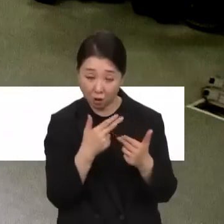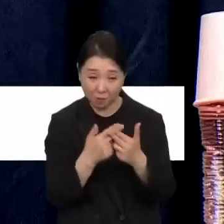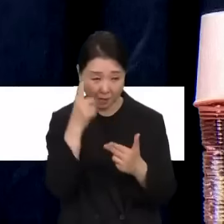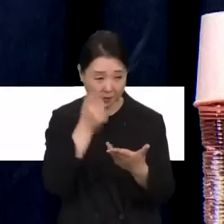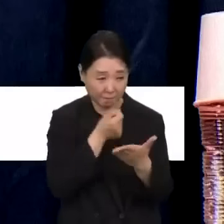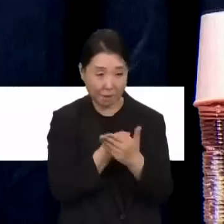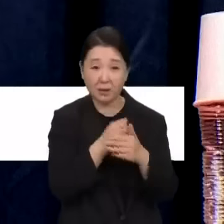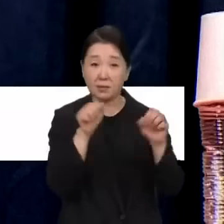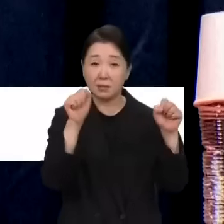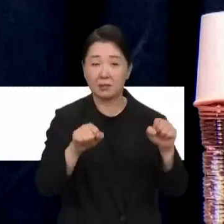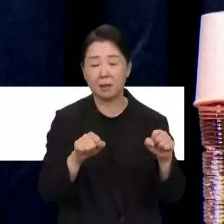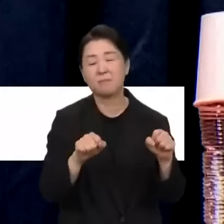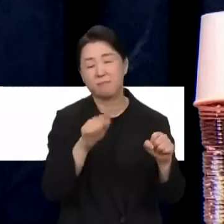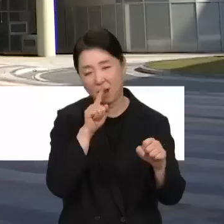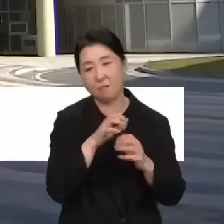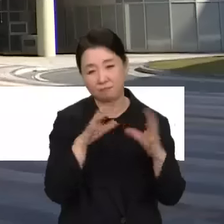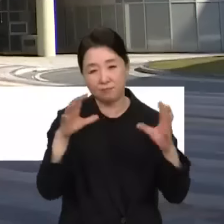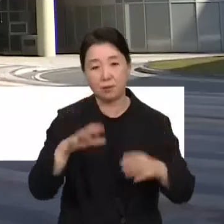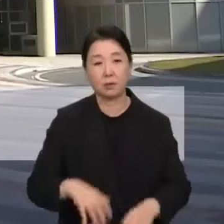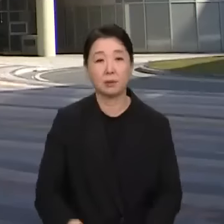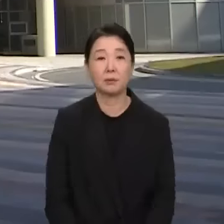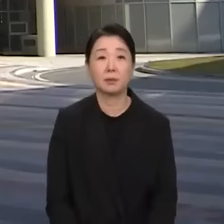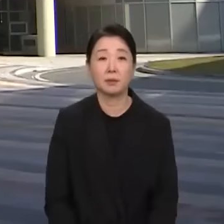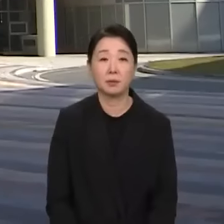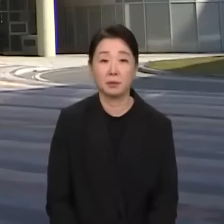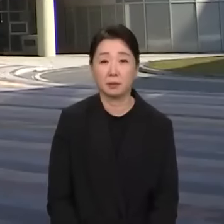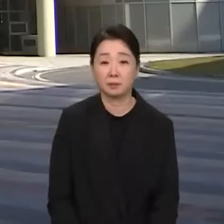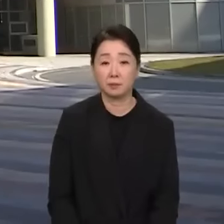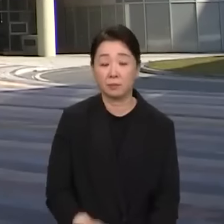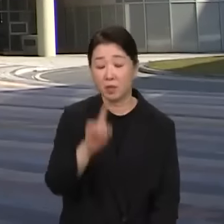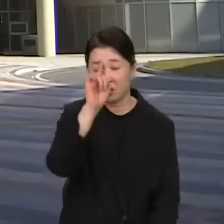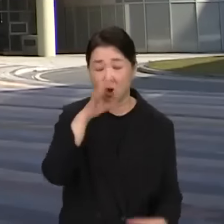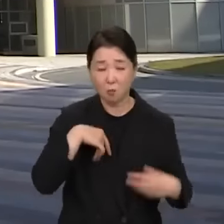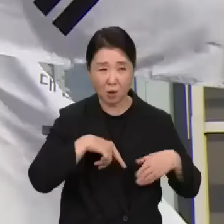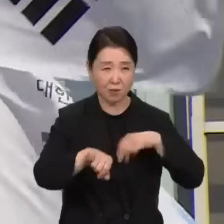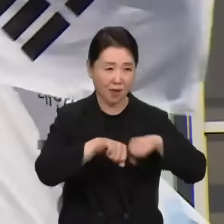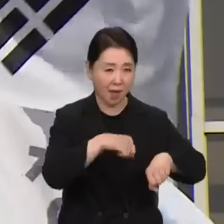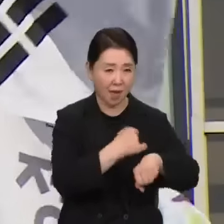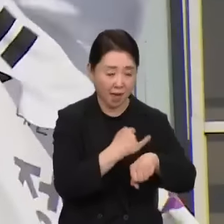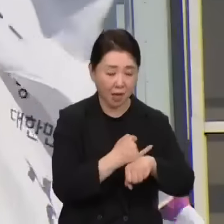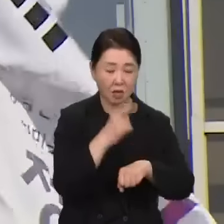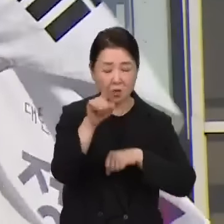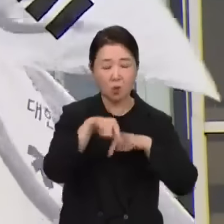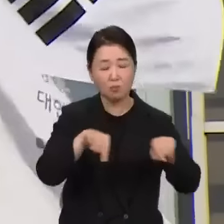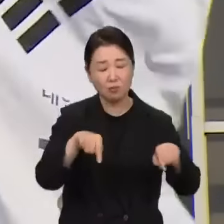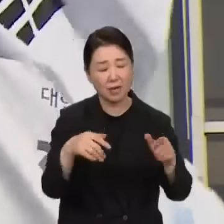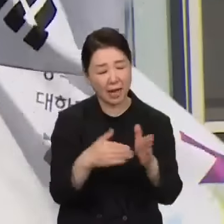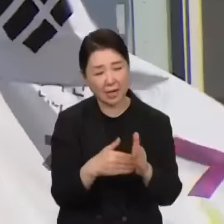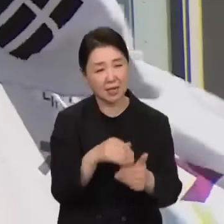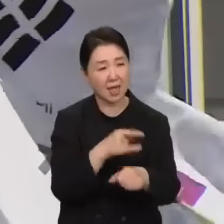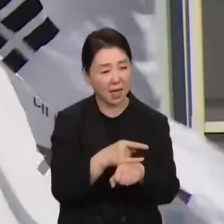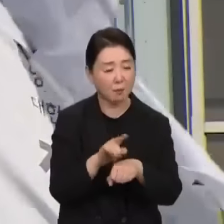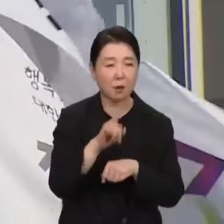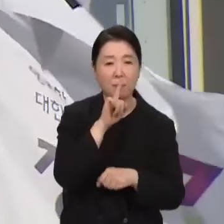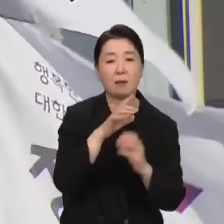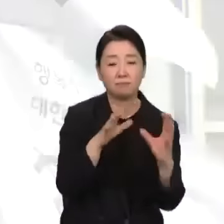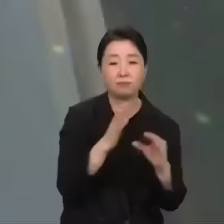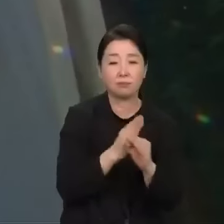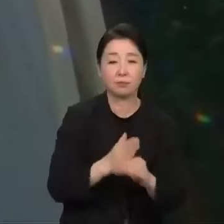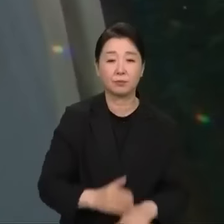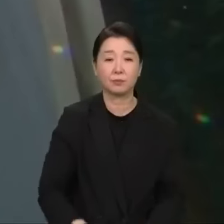의사결정 시스템이 도마에 오른 겁니다. 다만 정부라도 나서야 할지 정부까지 나설 일인지를 놓고 논쟁이